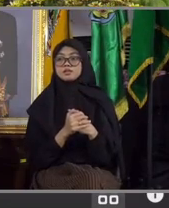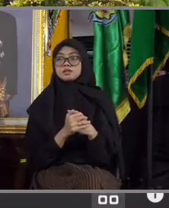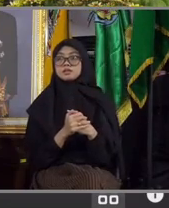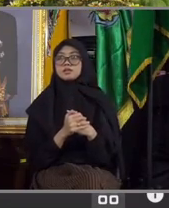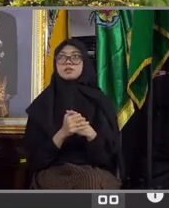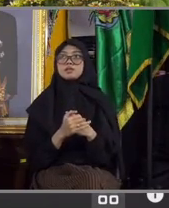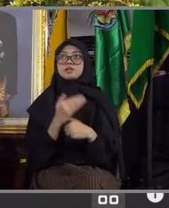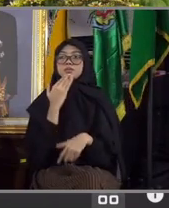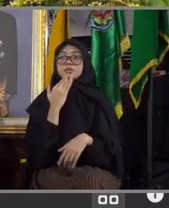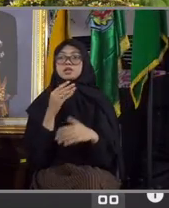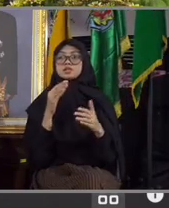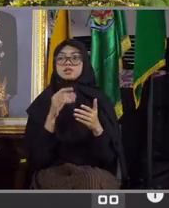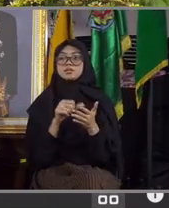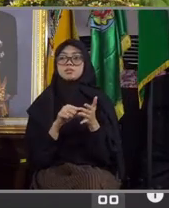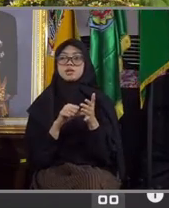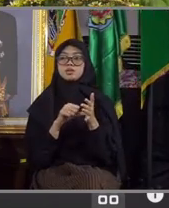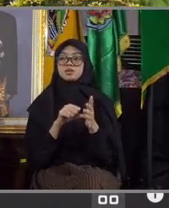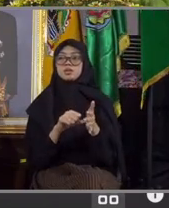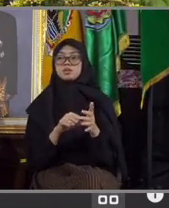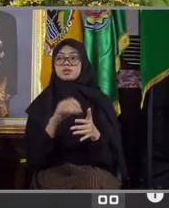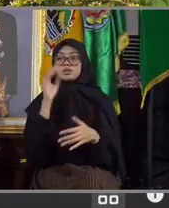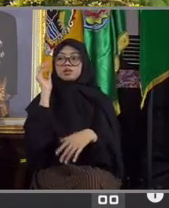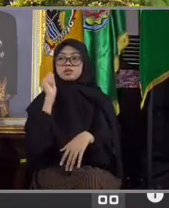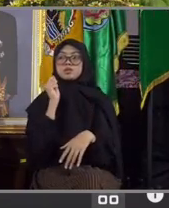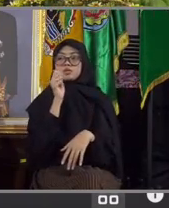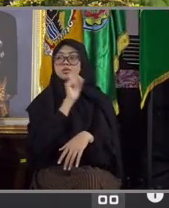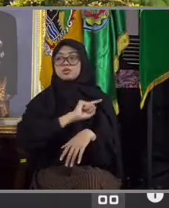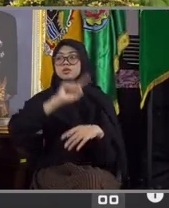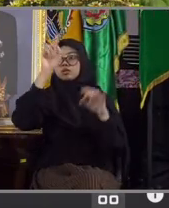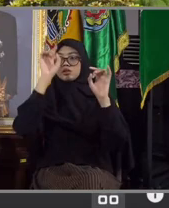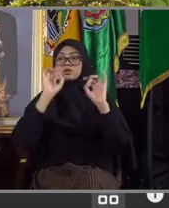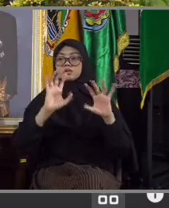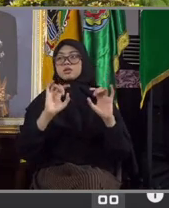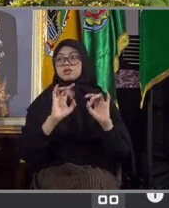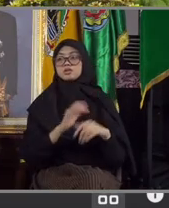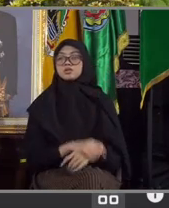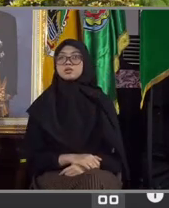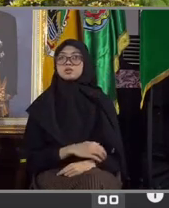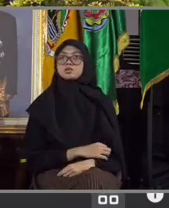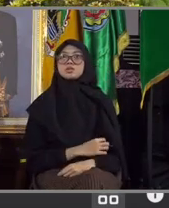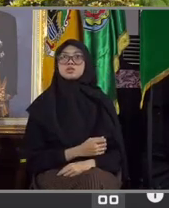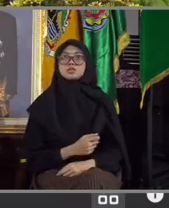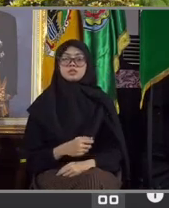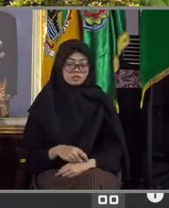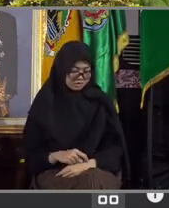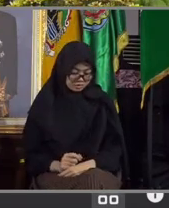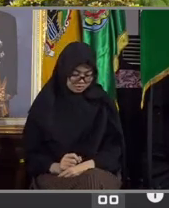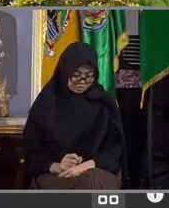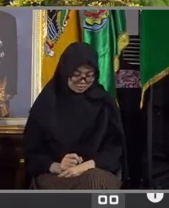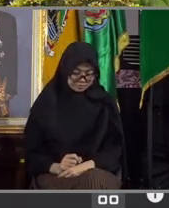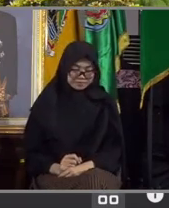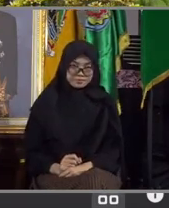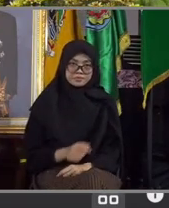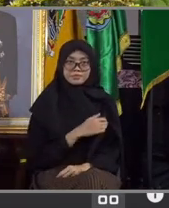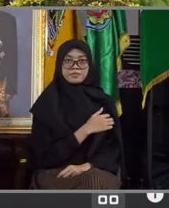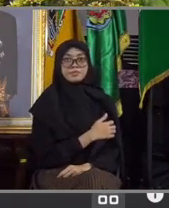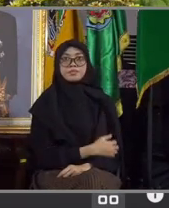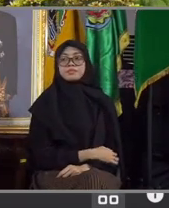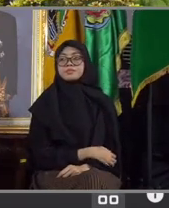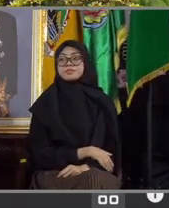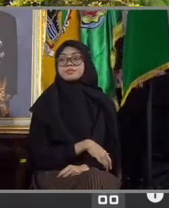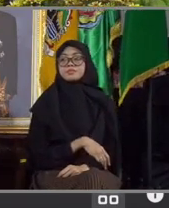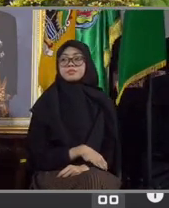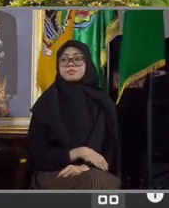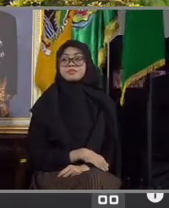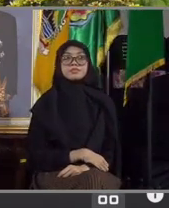sehat semuanya, rukun semuanya. Assalamualaikum warahmatullahi wabarakatuh. Waalaikumsalam warahmatullahi wabarakatuh. Coba di